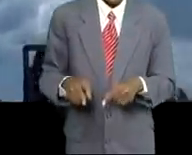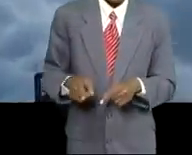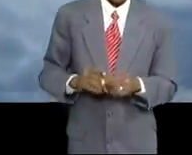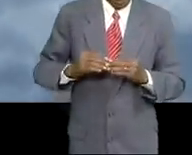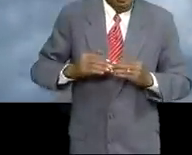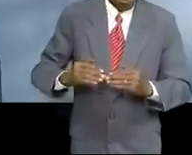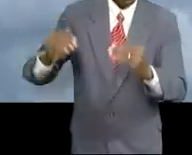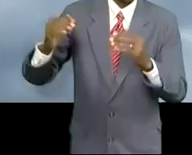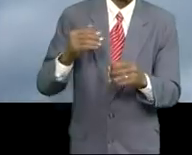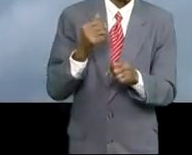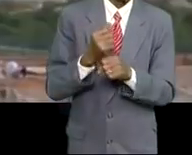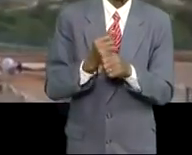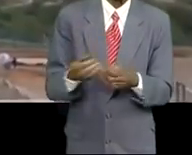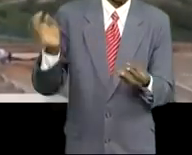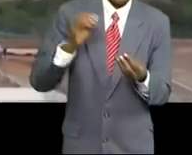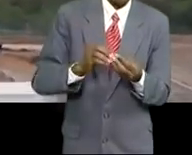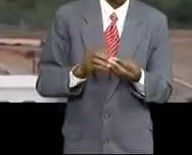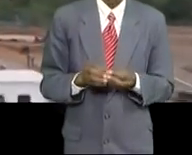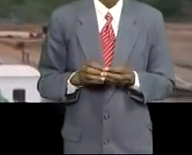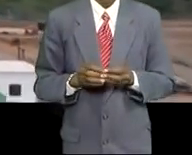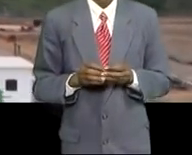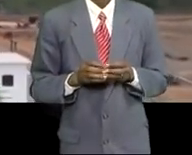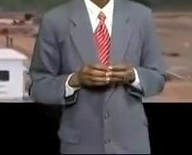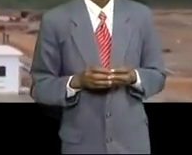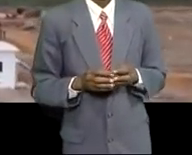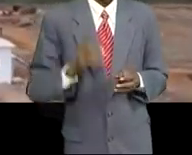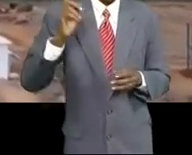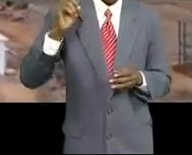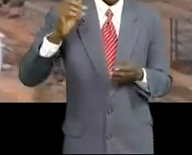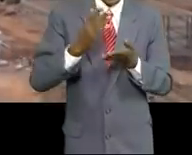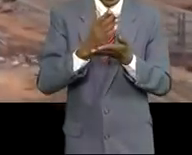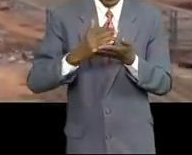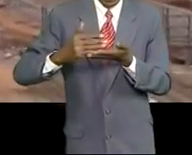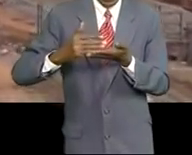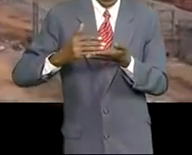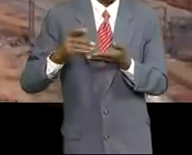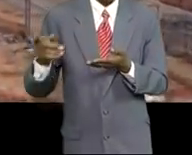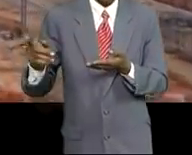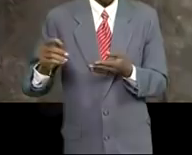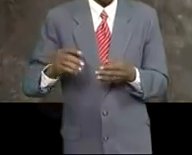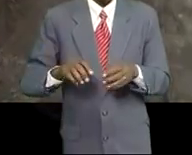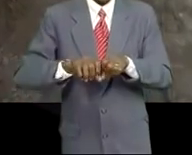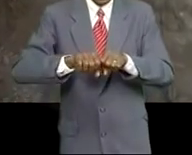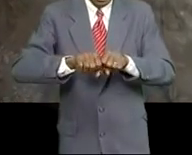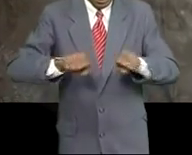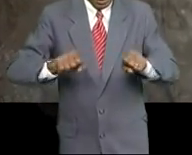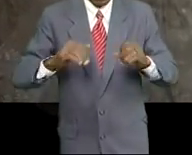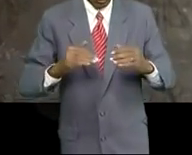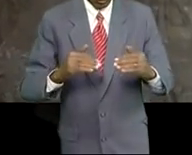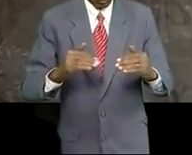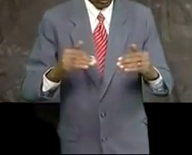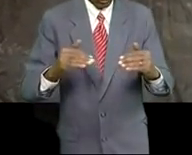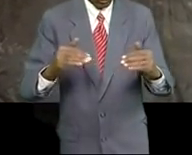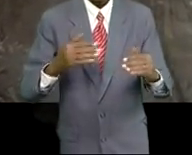de construction. Il faut également signaler que la première phase garde sa stabilité de production et dépasse souvent